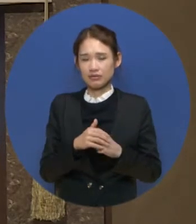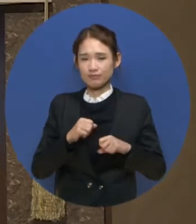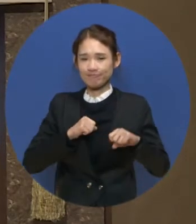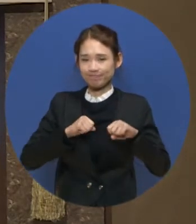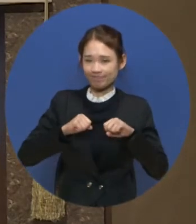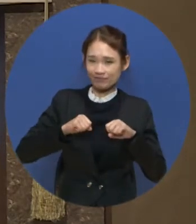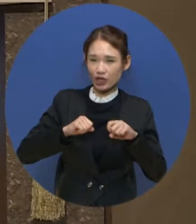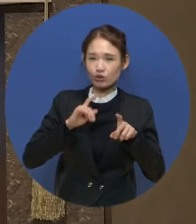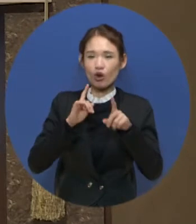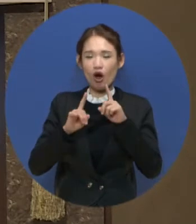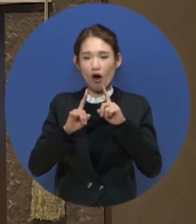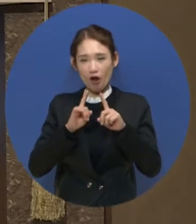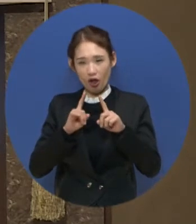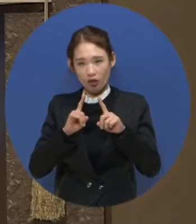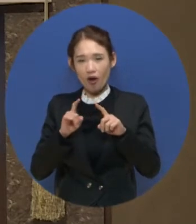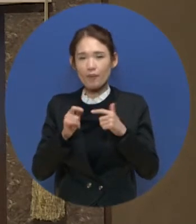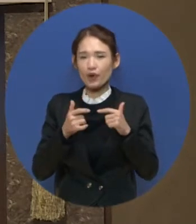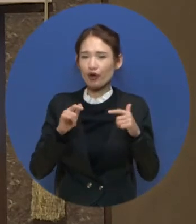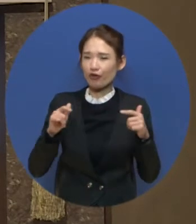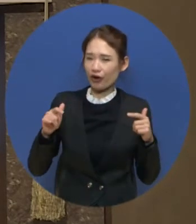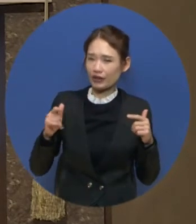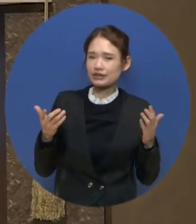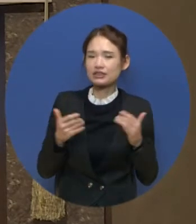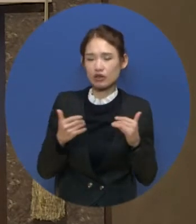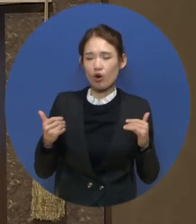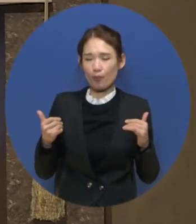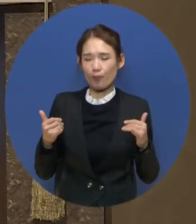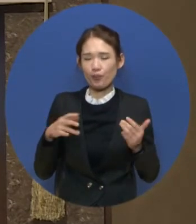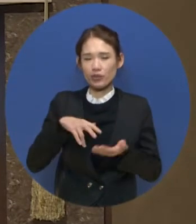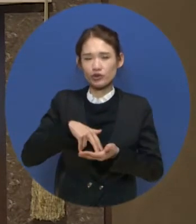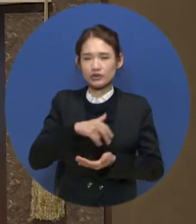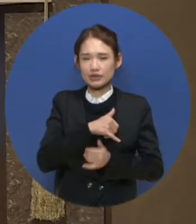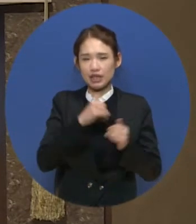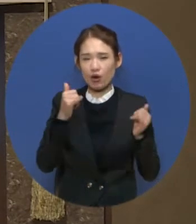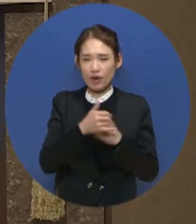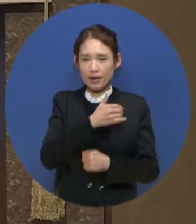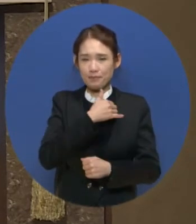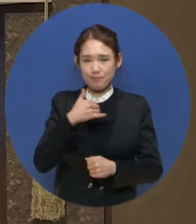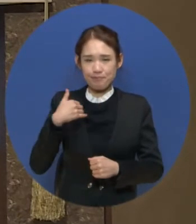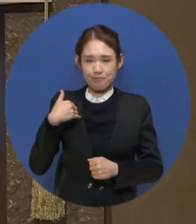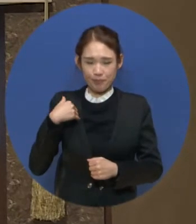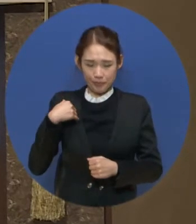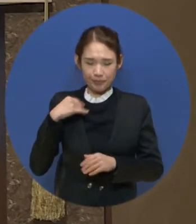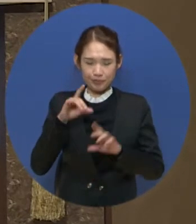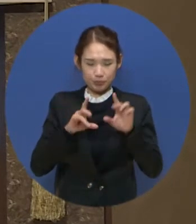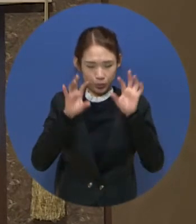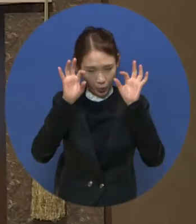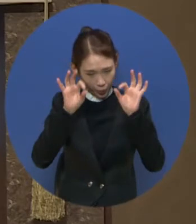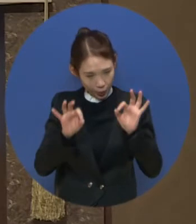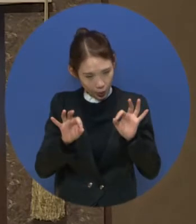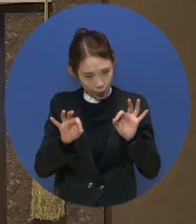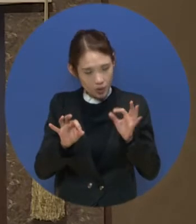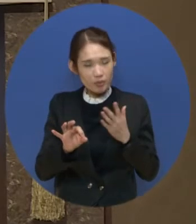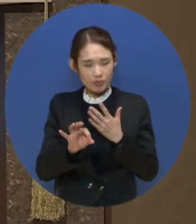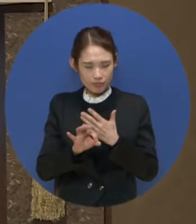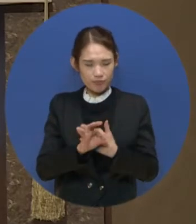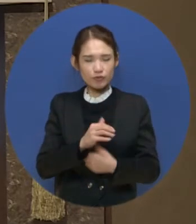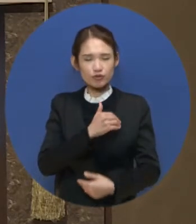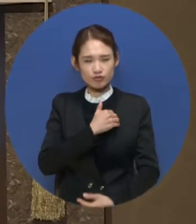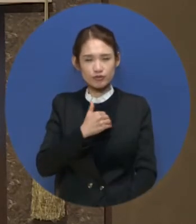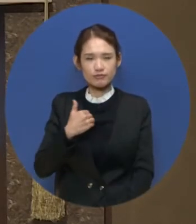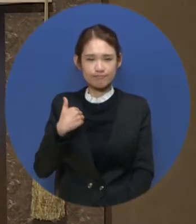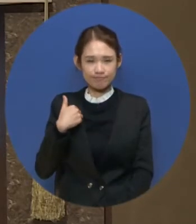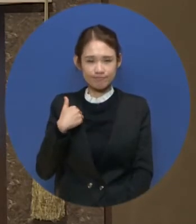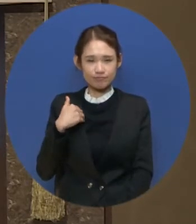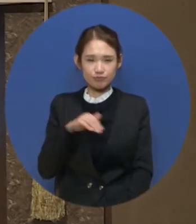태도라든지 언어 구사라든지 뭐 이런 것들이 직업인으로서 사회인으로서 굉장히 당당하게 이렇게 하시는 걸 보면 정말